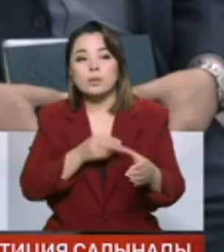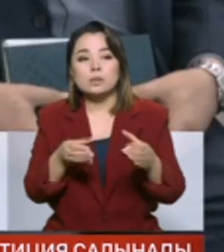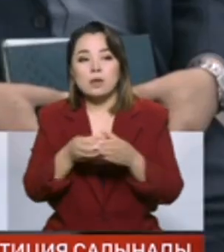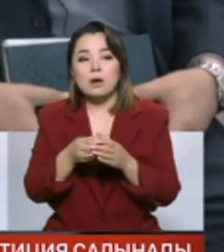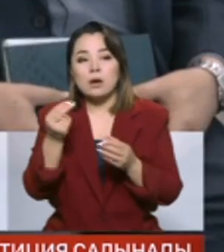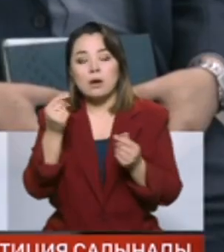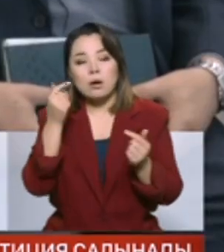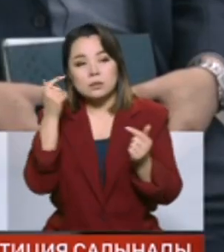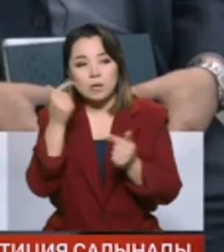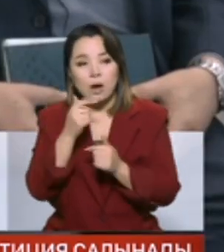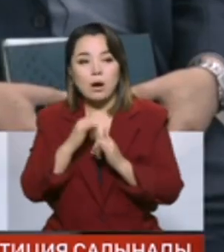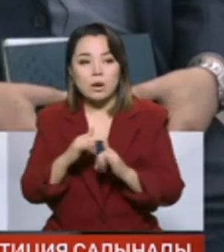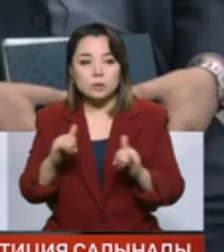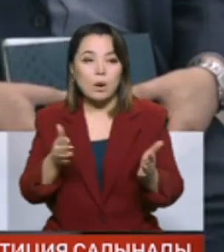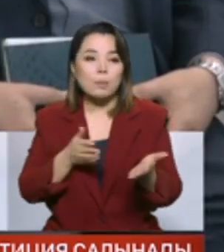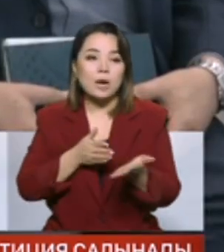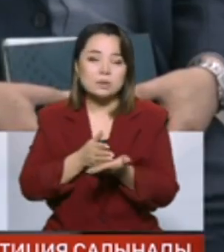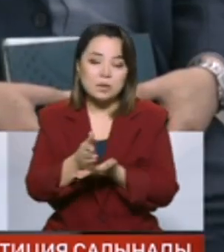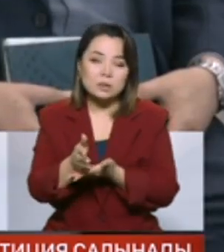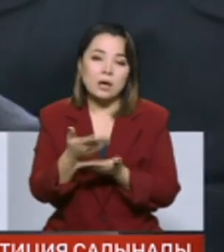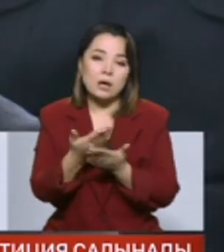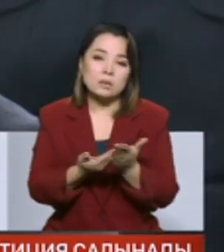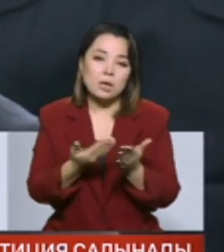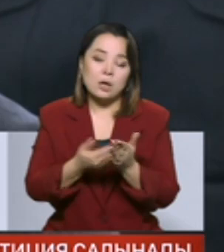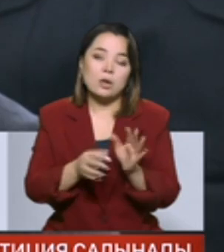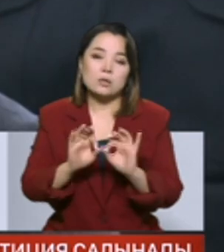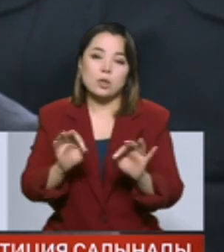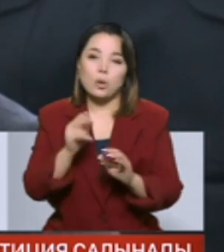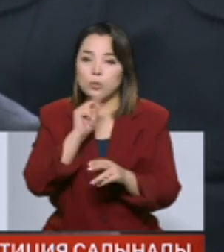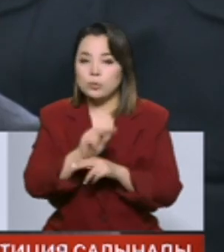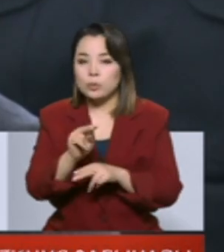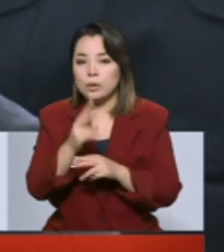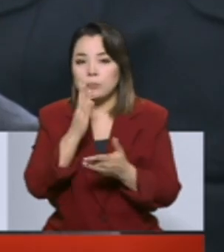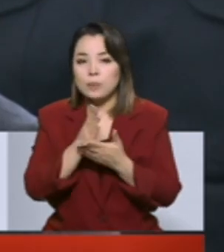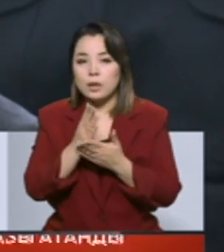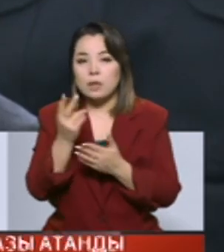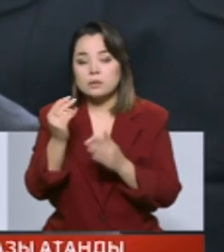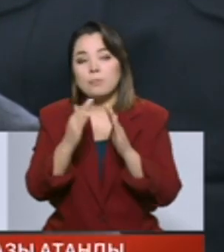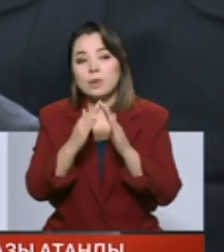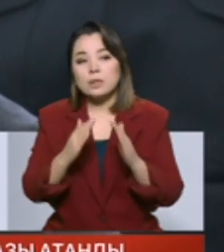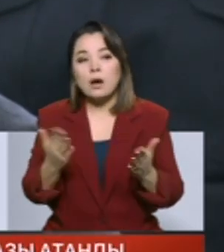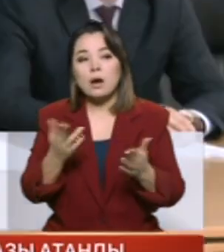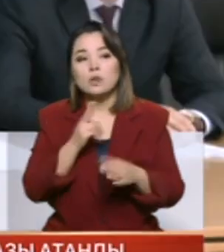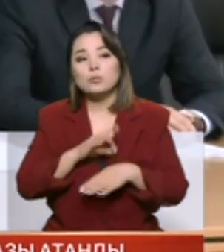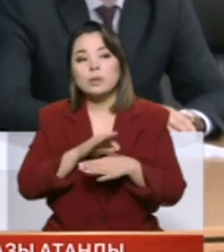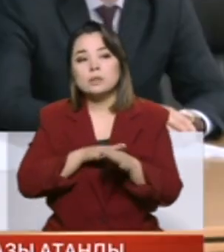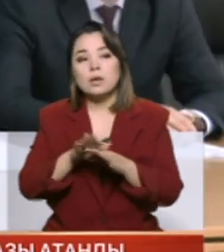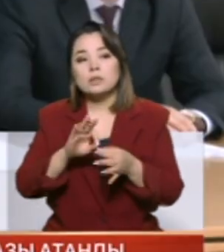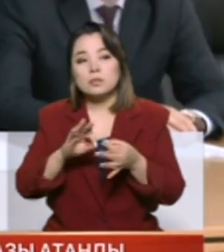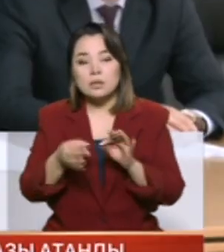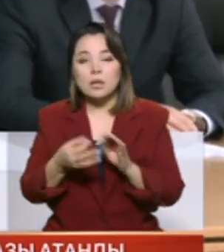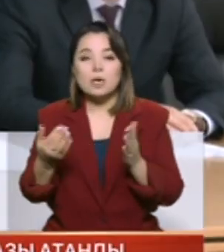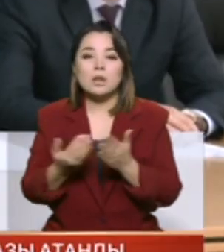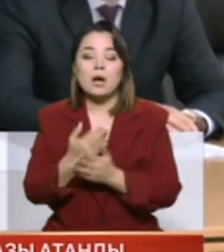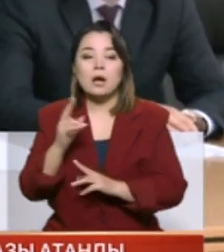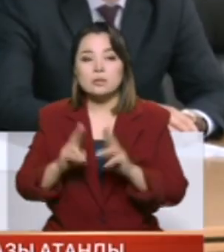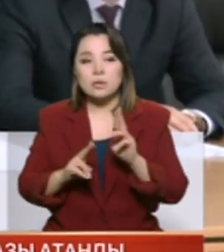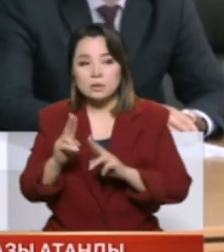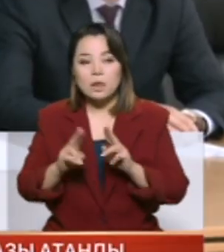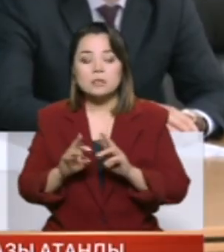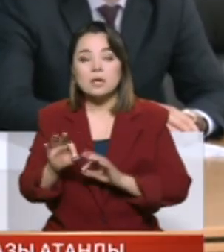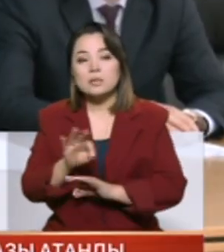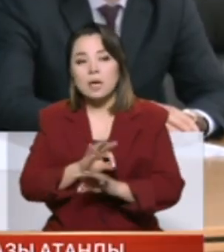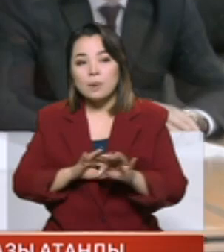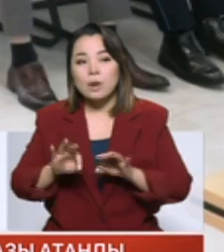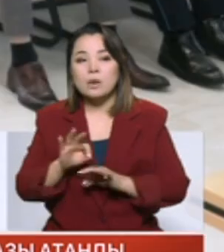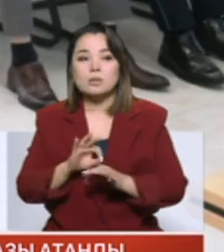қаржылық сауаттылықты арттыру бағытында дәріс берді. Онда қаржы пирамидаларының қалай жұмыс істейтіндігі жаңа тәсілдер мен